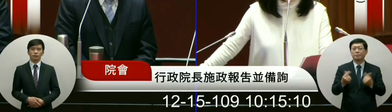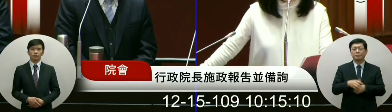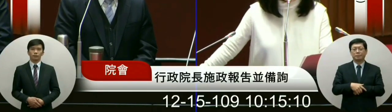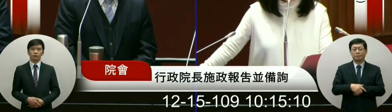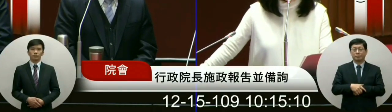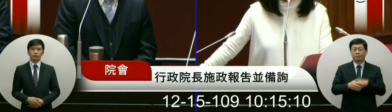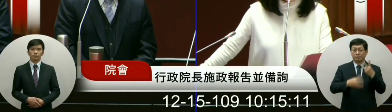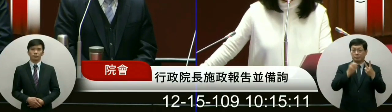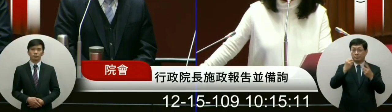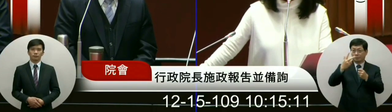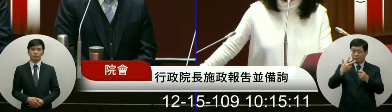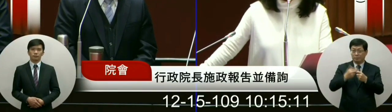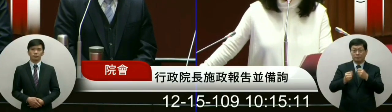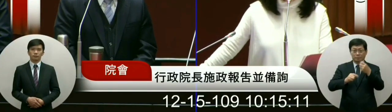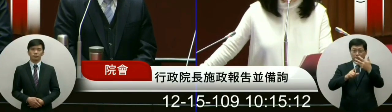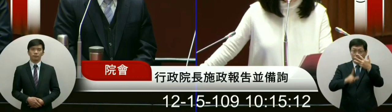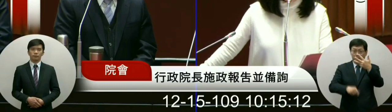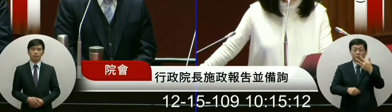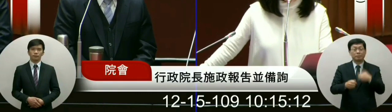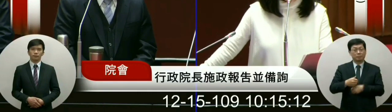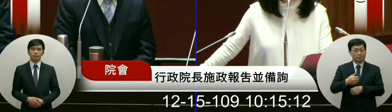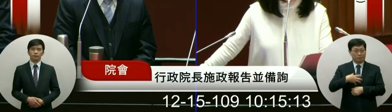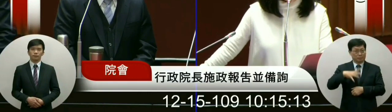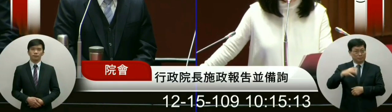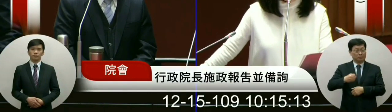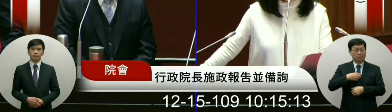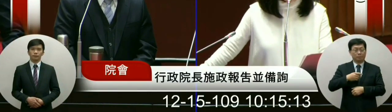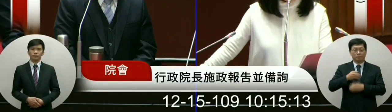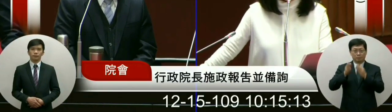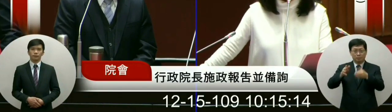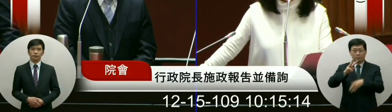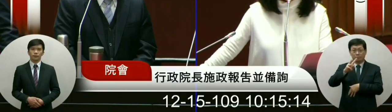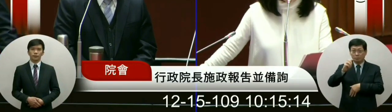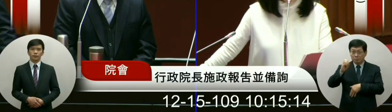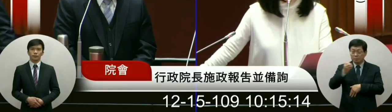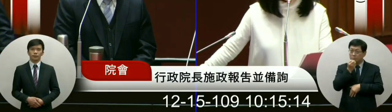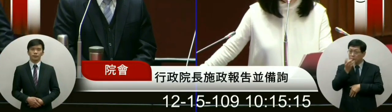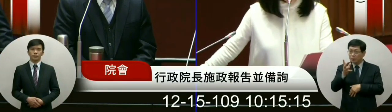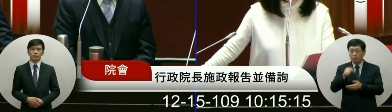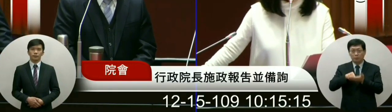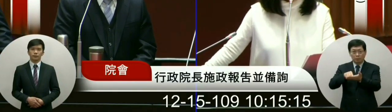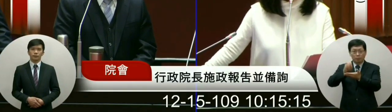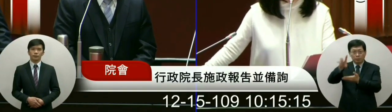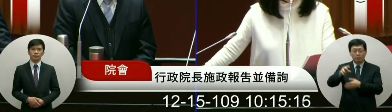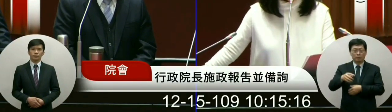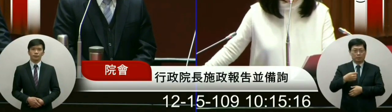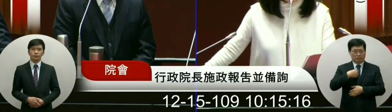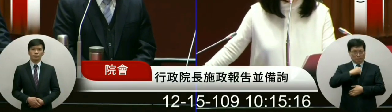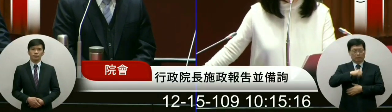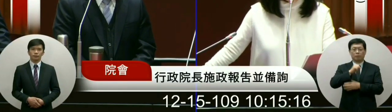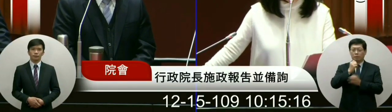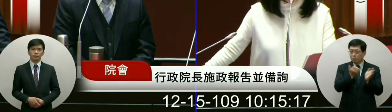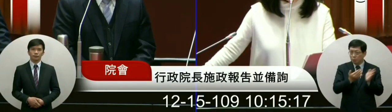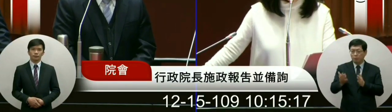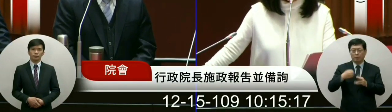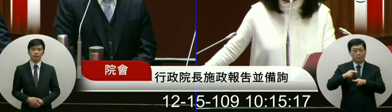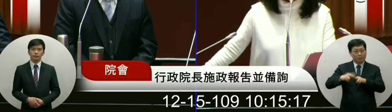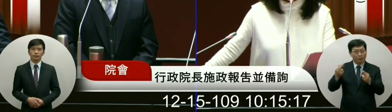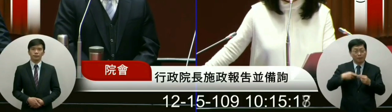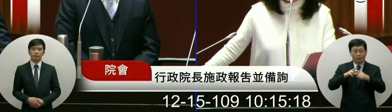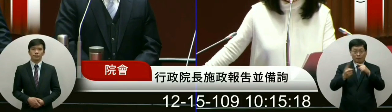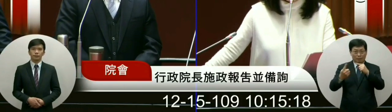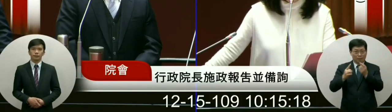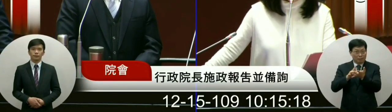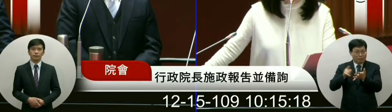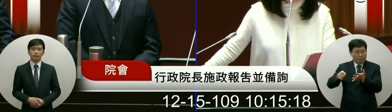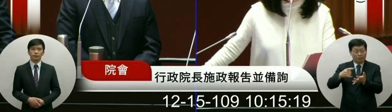说2007年的8月，陈水扁向 WTO 通报了台湾准备要解禁莱克多巴